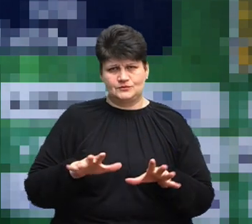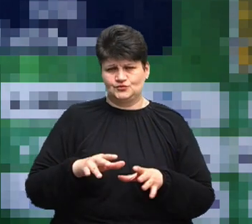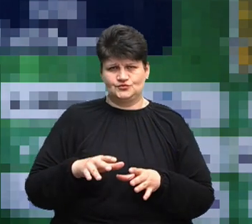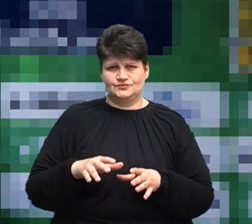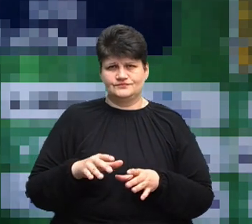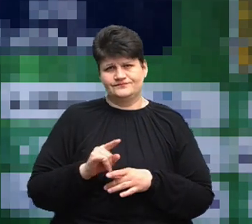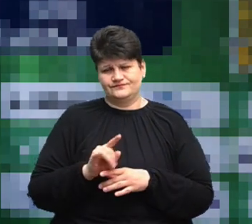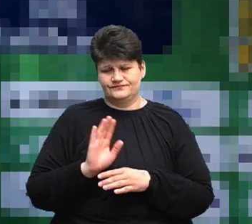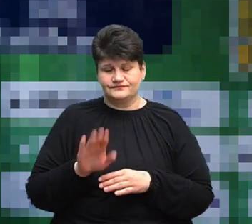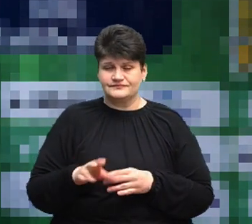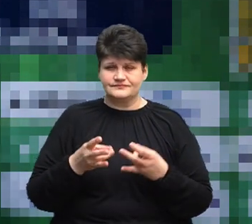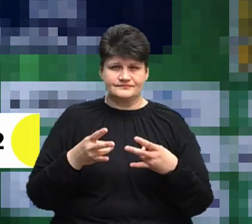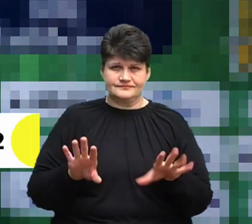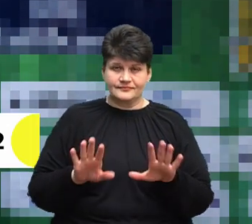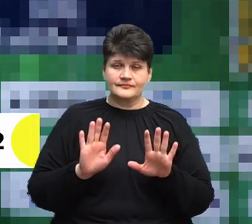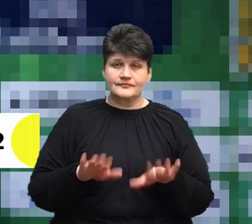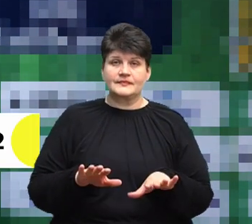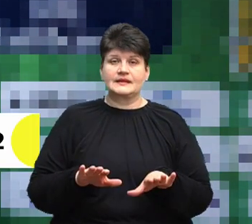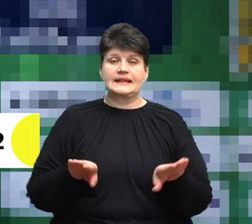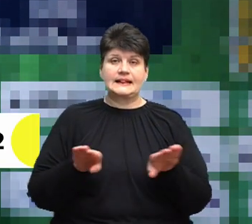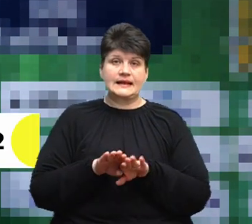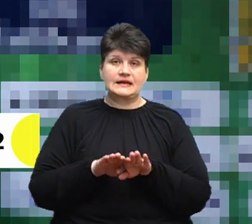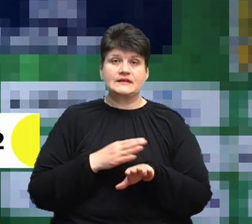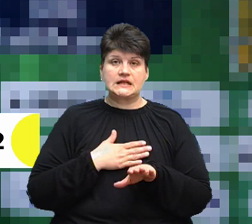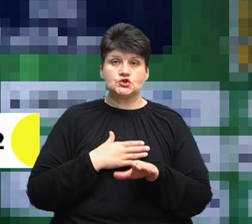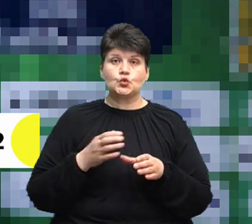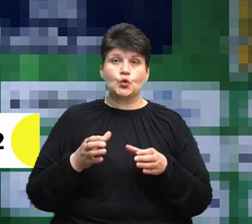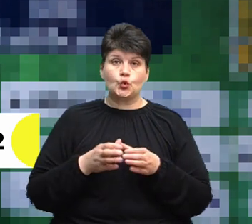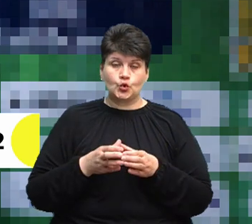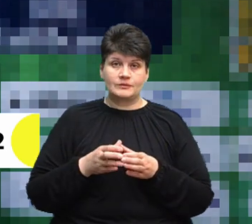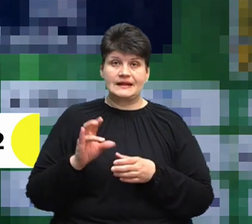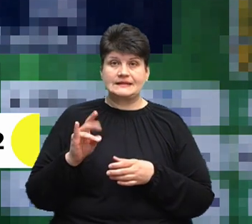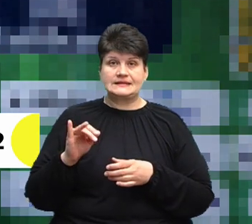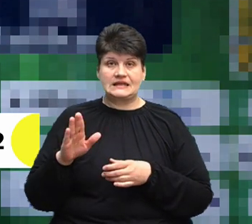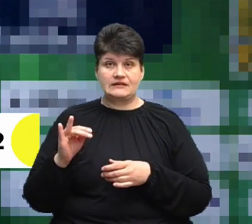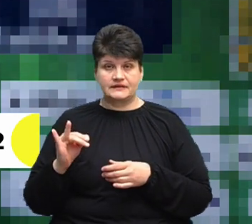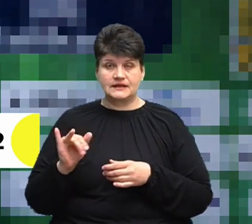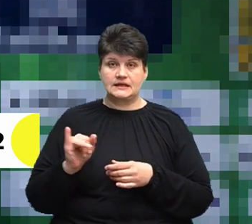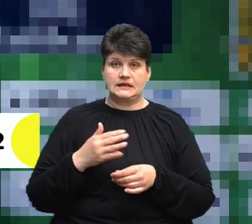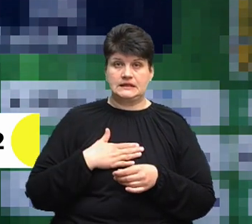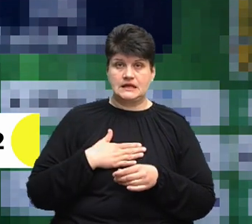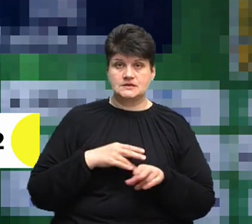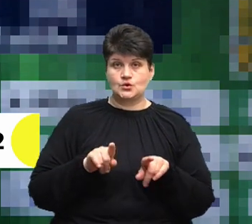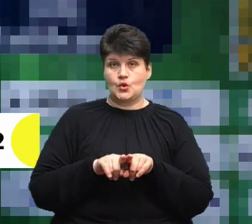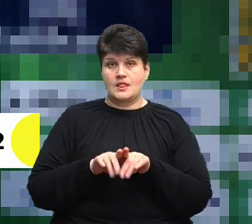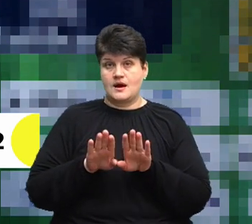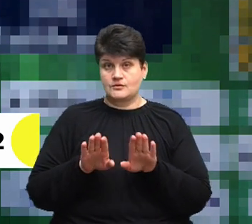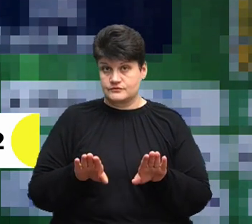напевно, рівні наших команд, Ниви та нас, десь однакові.